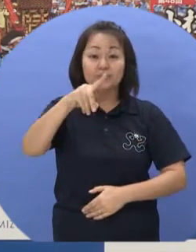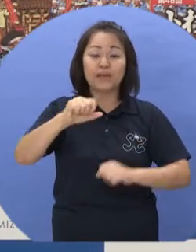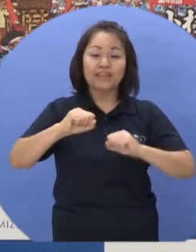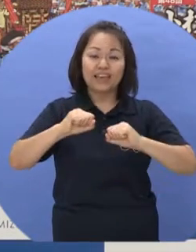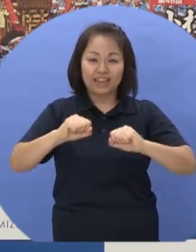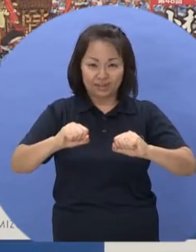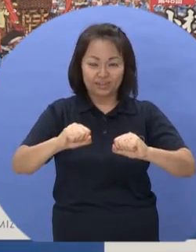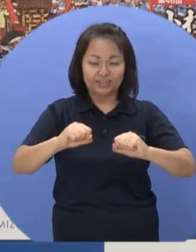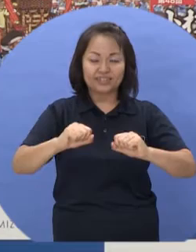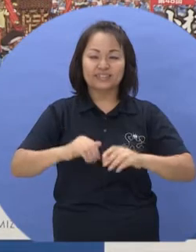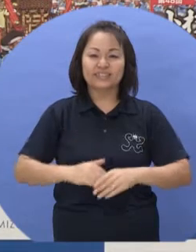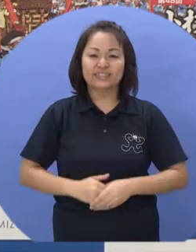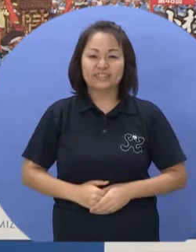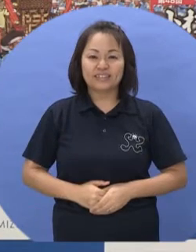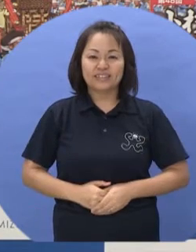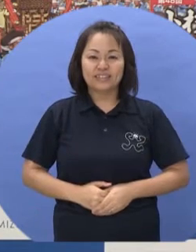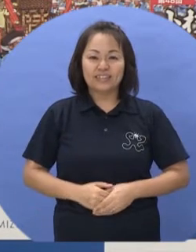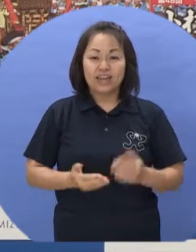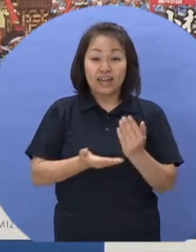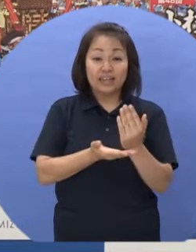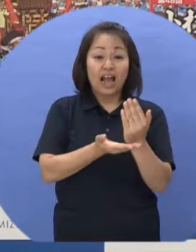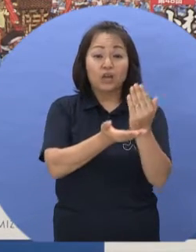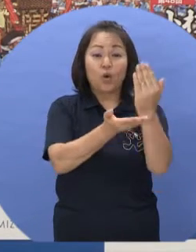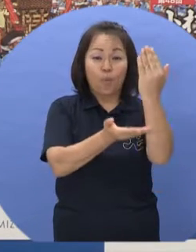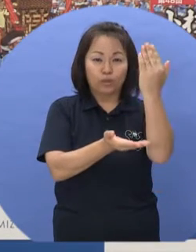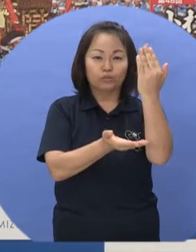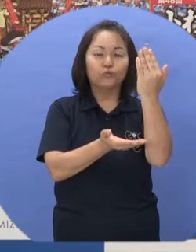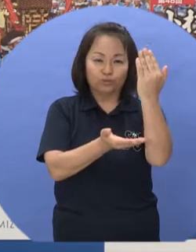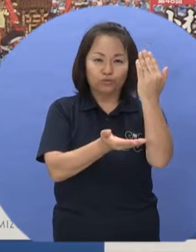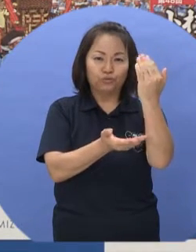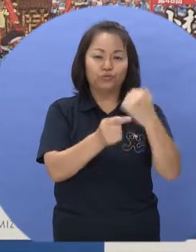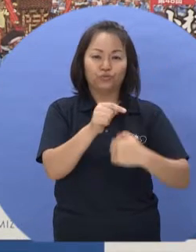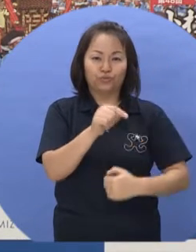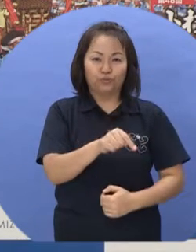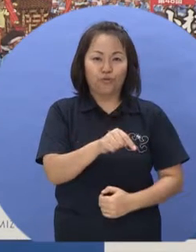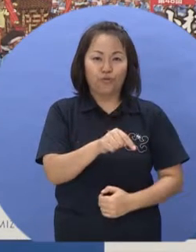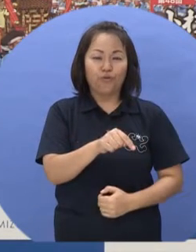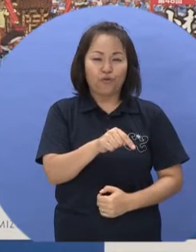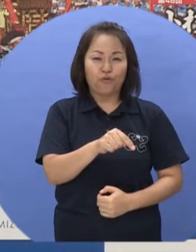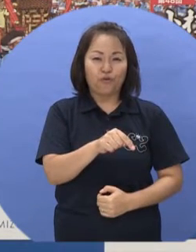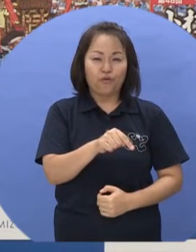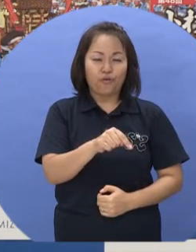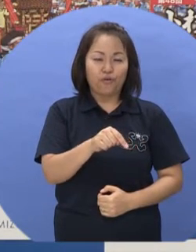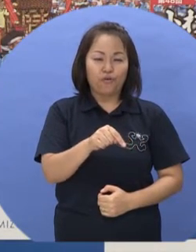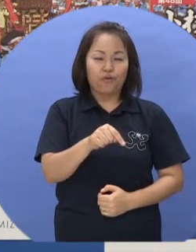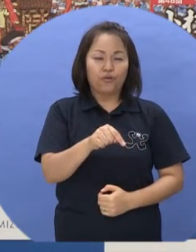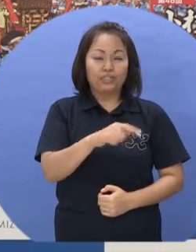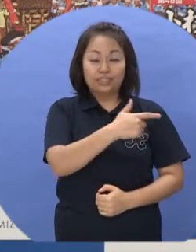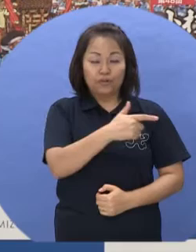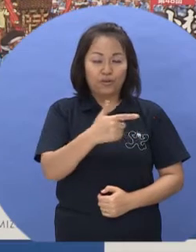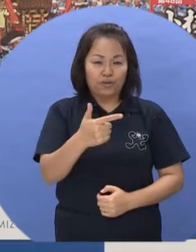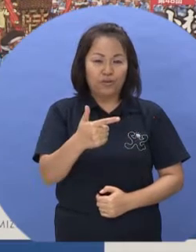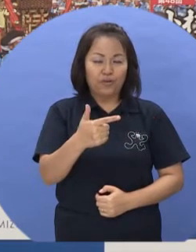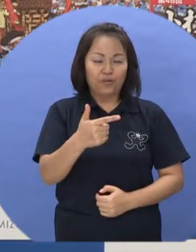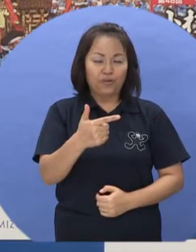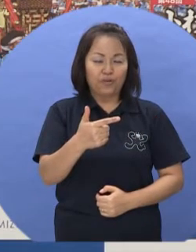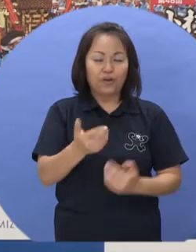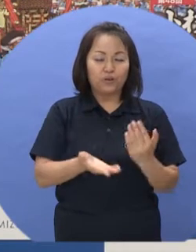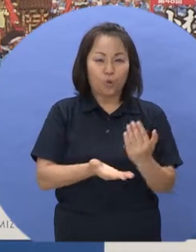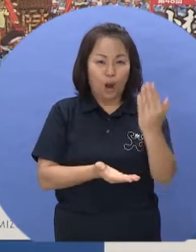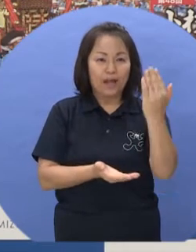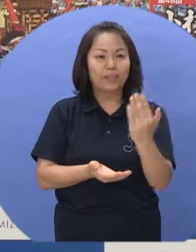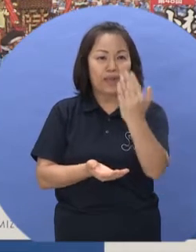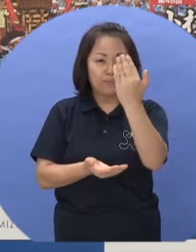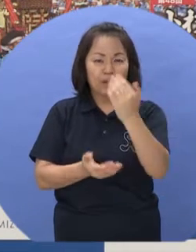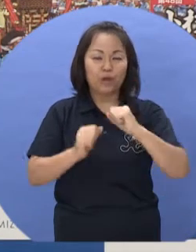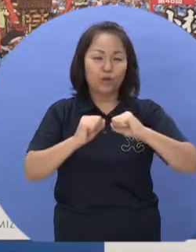になっております。また帆船海王丸においても満船食であったり総帆展覧であったり、フェスティバルを